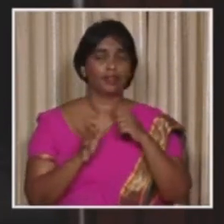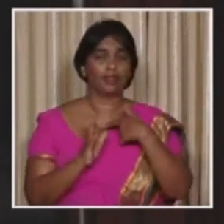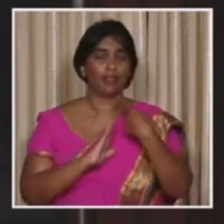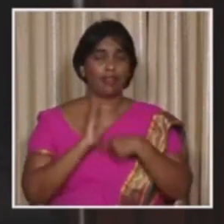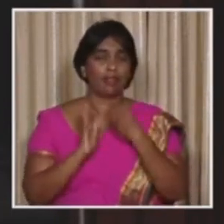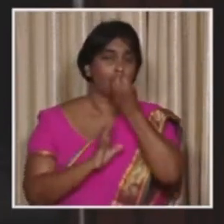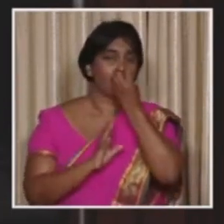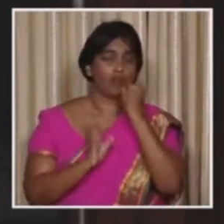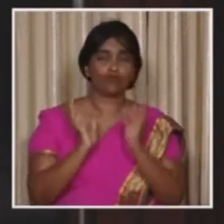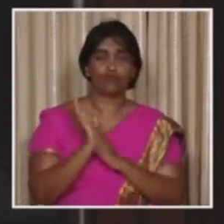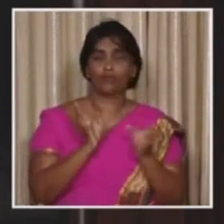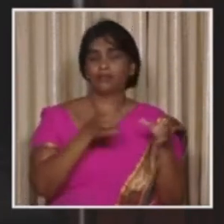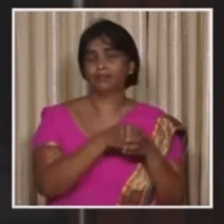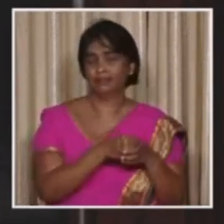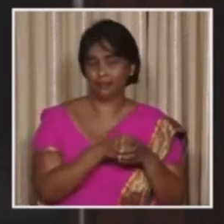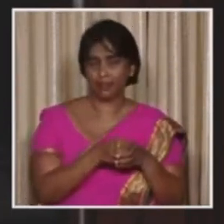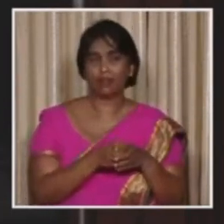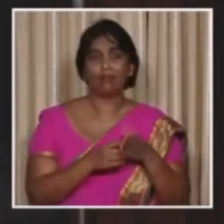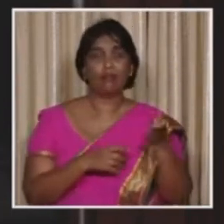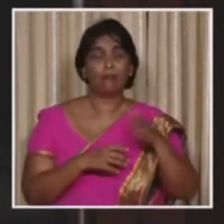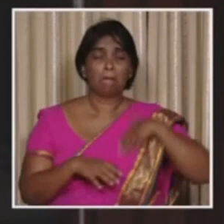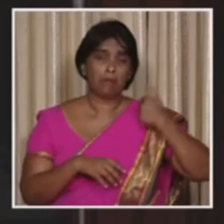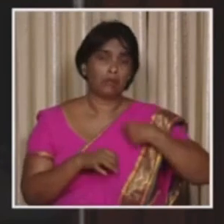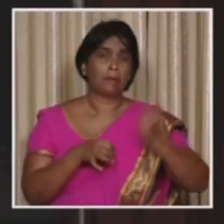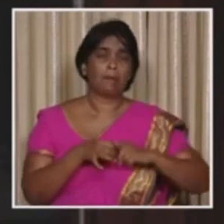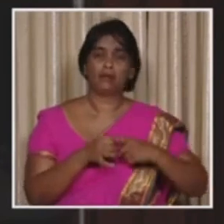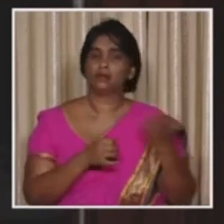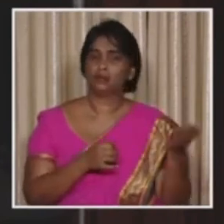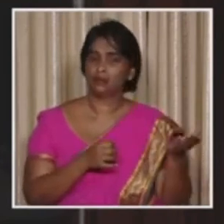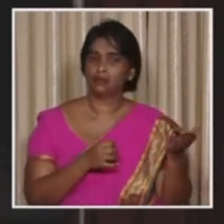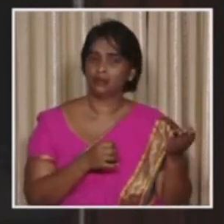සඳහා කමිෂන් පත් කරන එක එතන ප්‍රයොරිටි ඉෂුස් අපේ රටේ